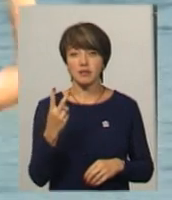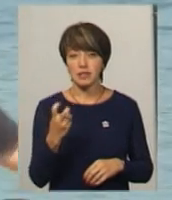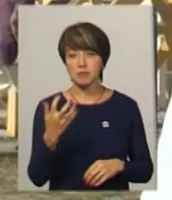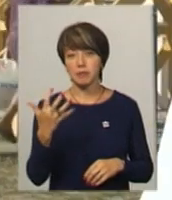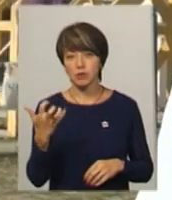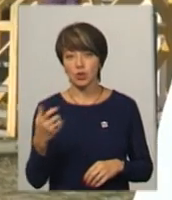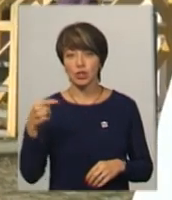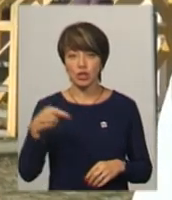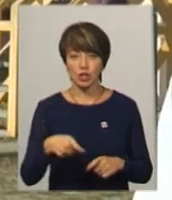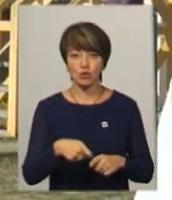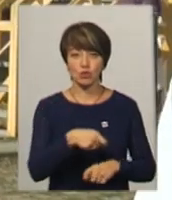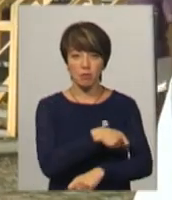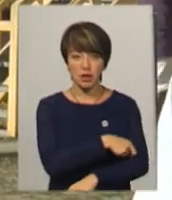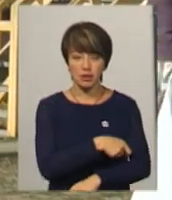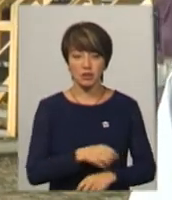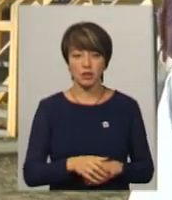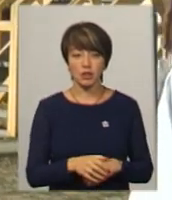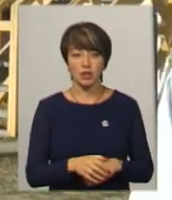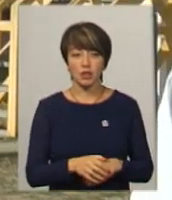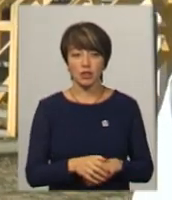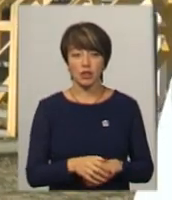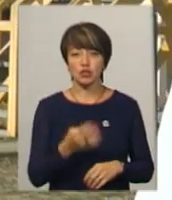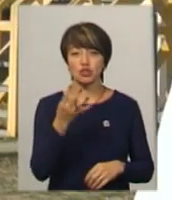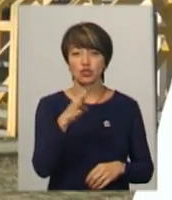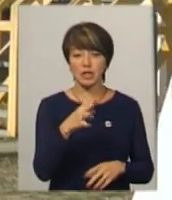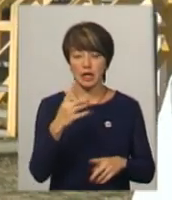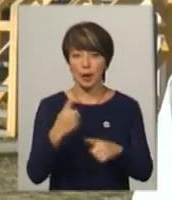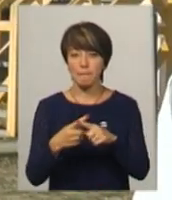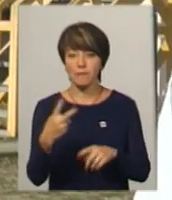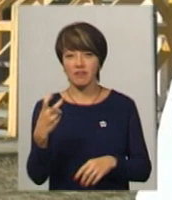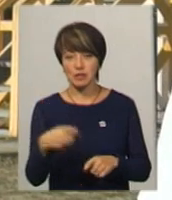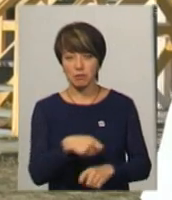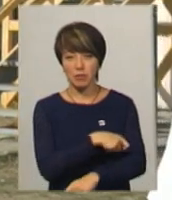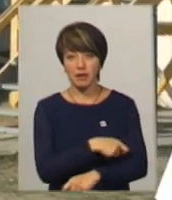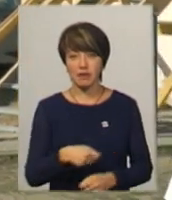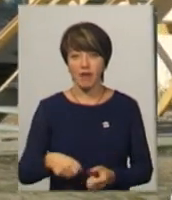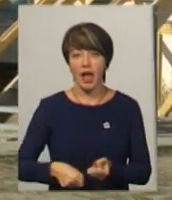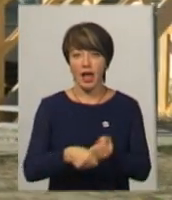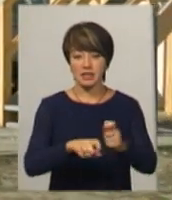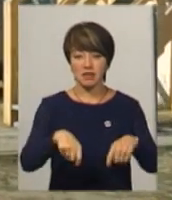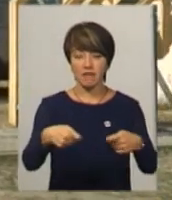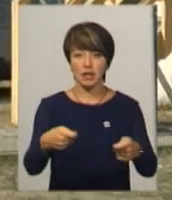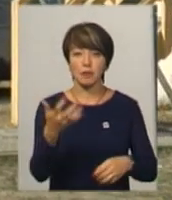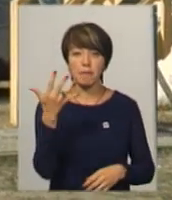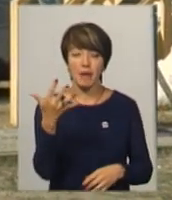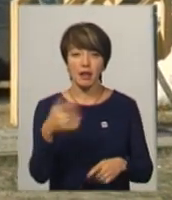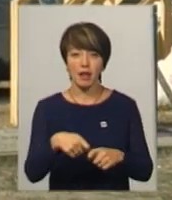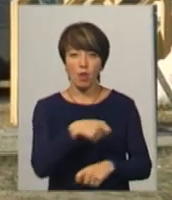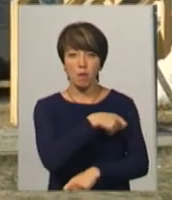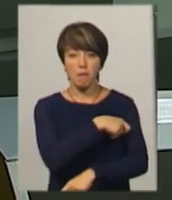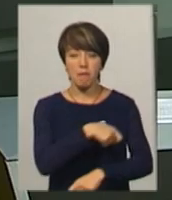метрів, 4 по 200 естафета і 5 кілометрів в